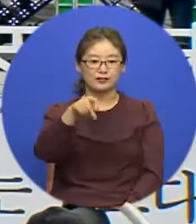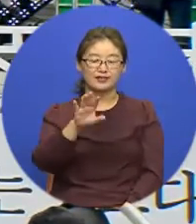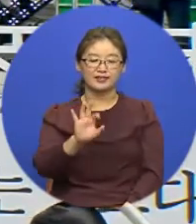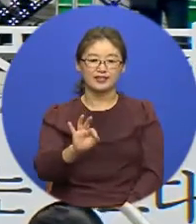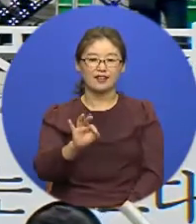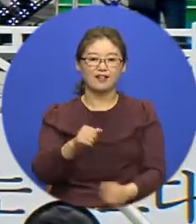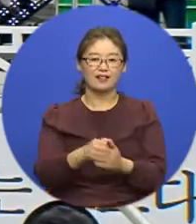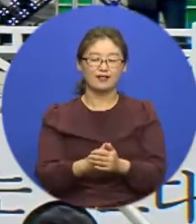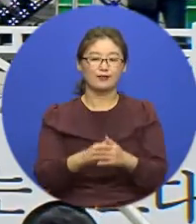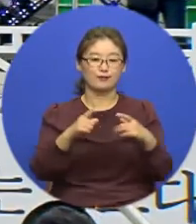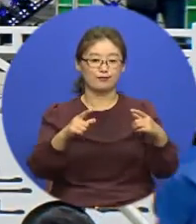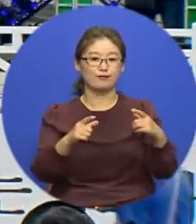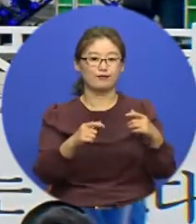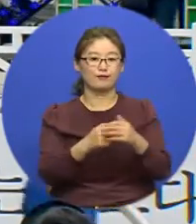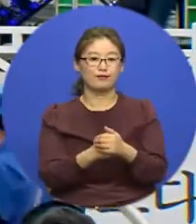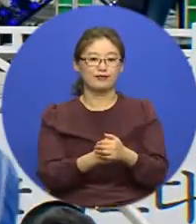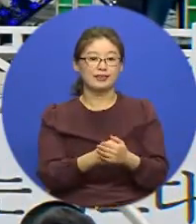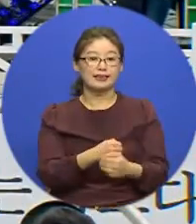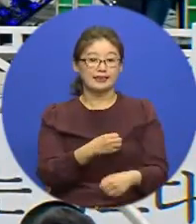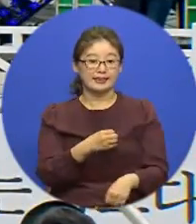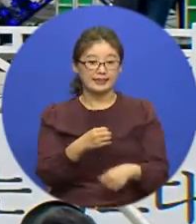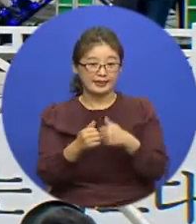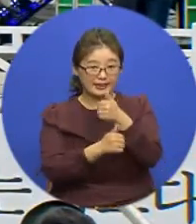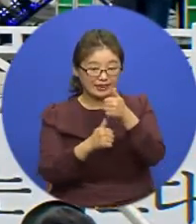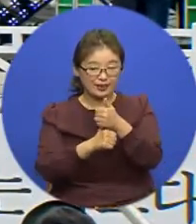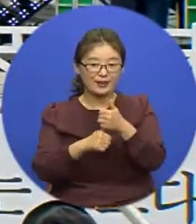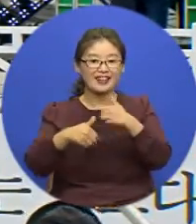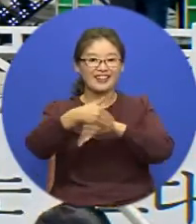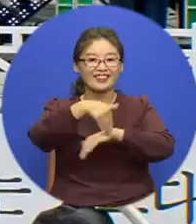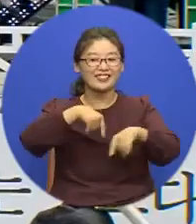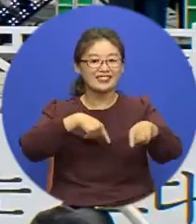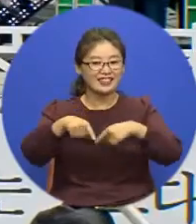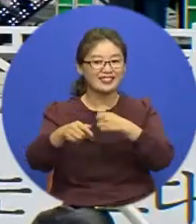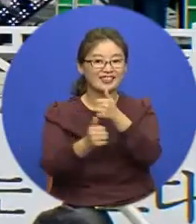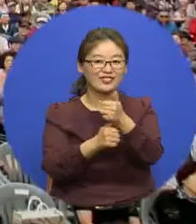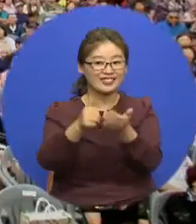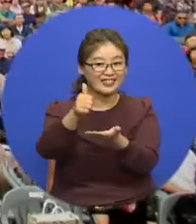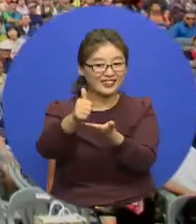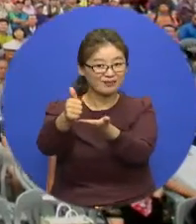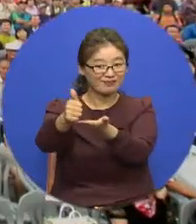구의회 기획자치위원장님께서 수고해 주시겠습니다. 박수로 환영해 주십시오.